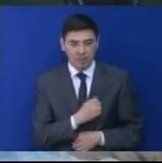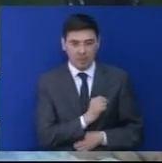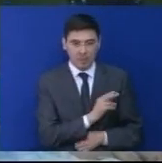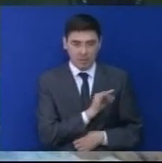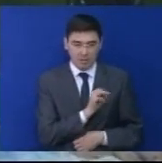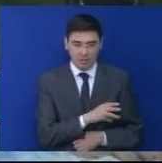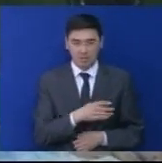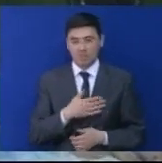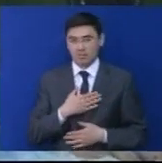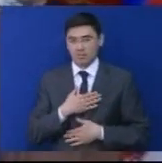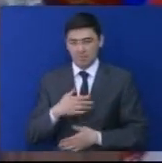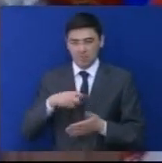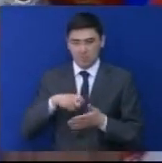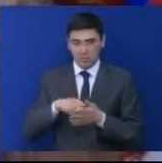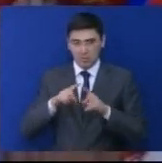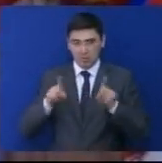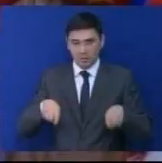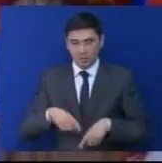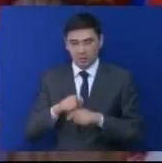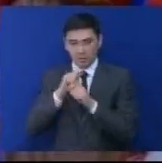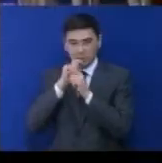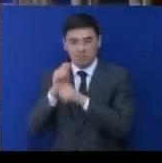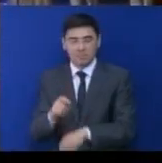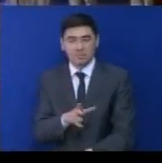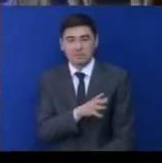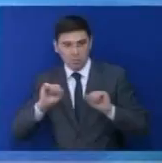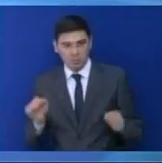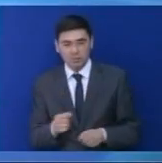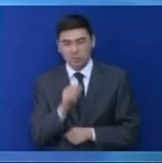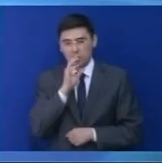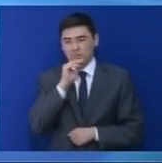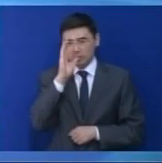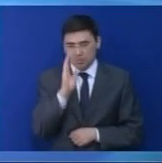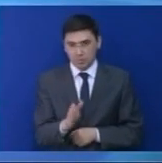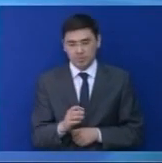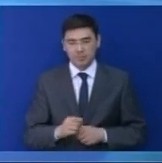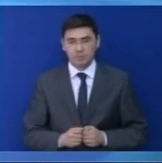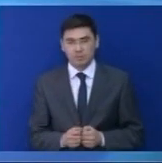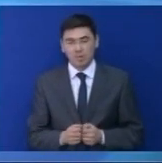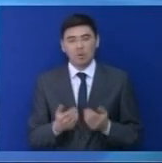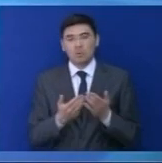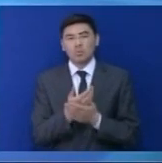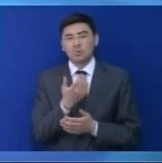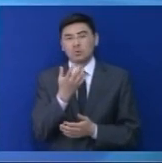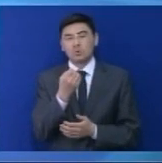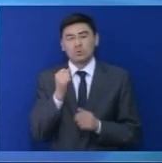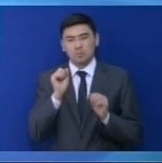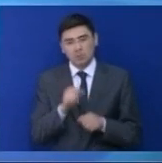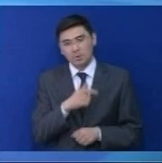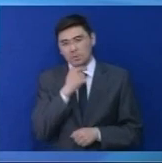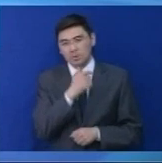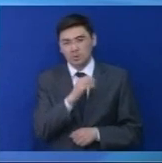Ермака Салимова. Саулия Байгалиева, Маржан Нурушева, Ильяс Сабит, телеканал «Семей». Наши новости вы также можете посмотреть на